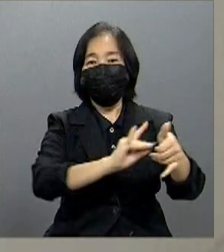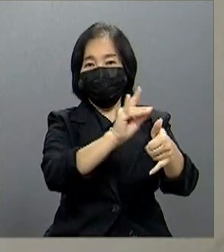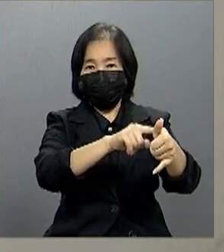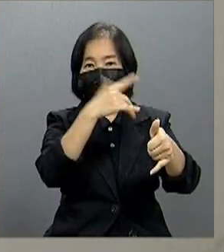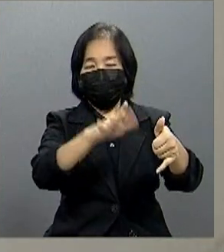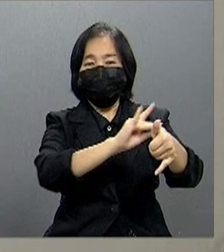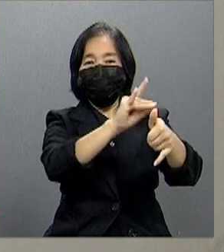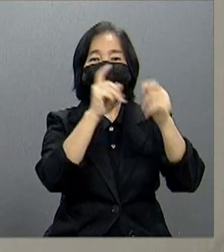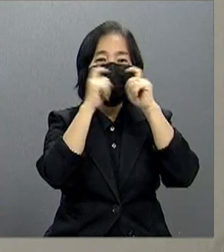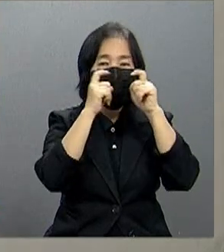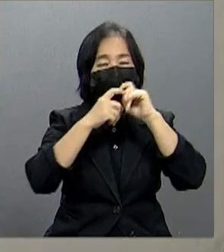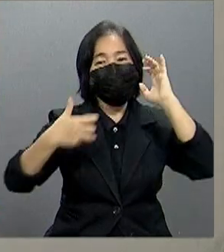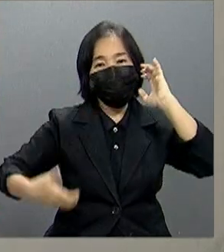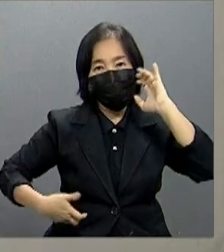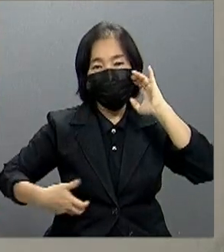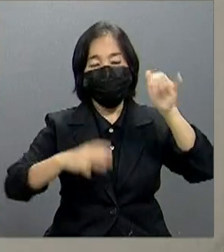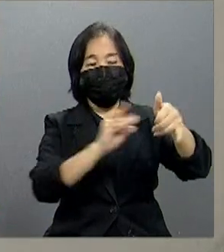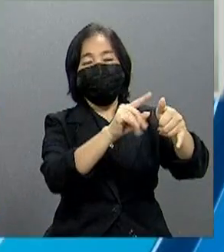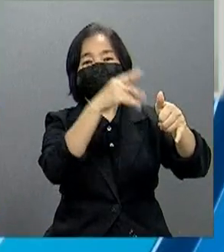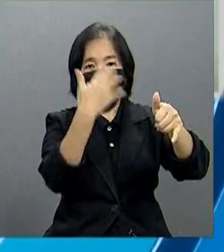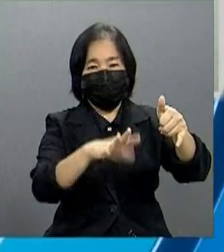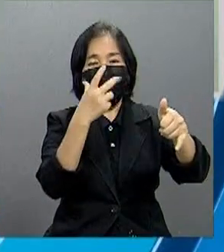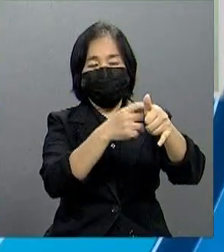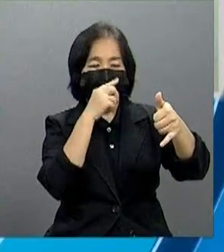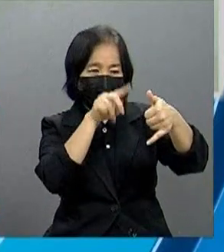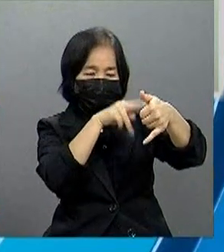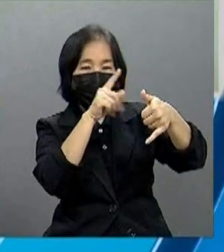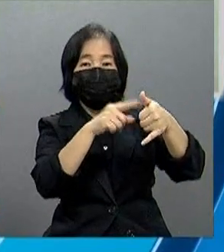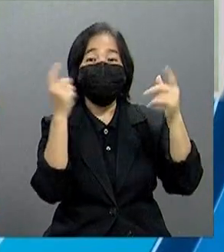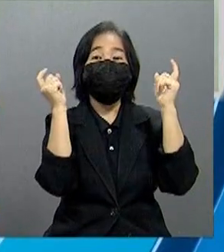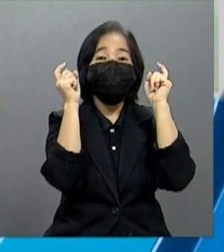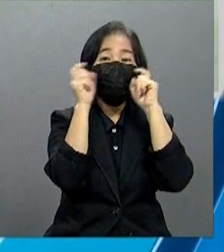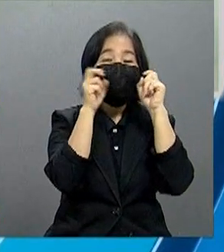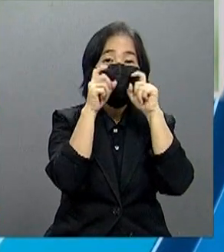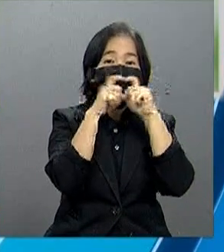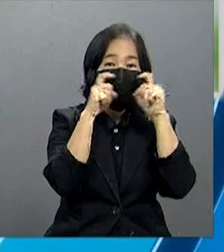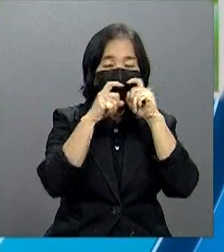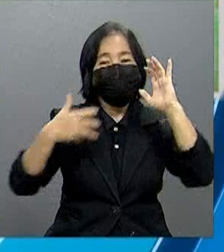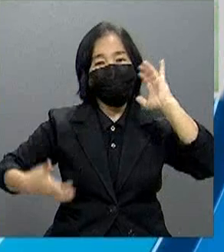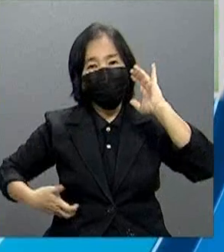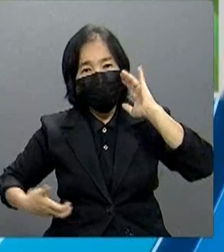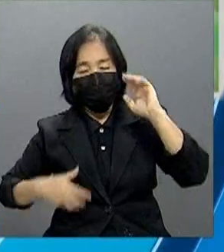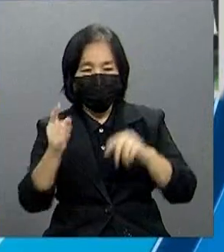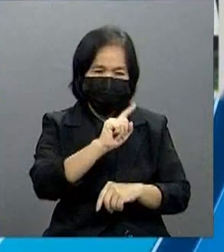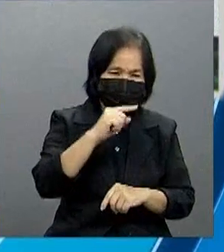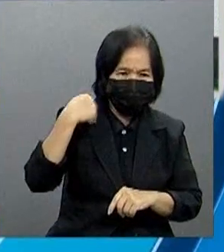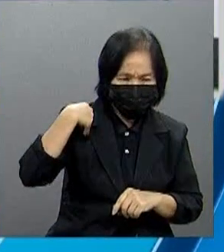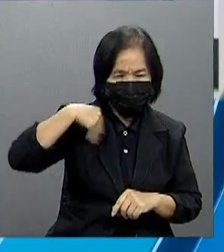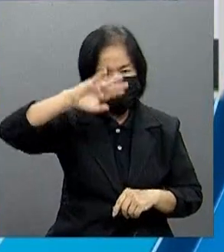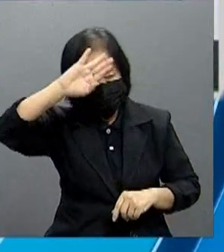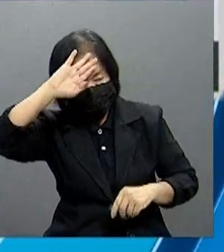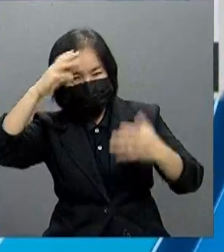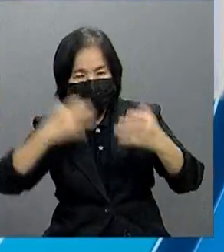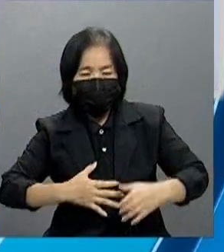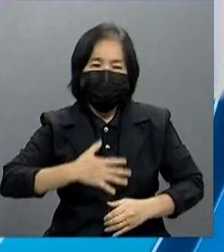สัตว์เนี่ยนะครับเราไม่พบว่ามีหนูหรือลิงตัวไหนเนี่ยที่เกิดอาการผลข้างเคียงที่รุนแรงถึงขั้นเสียชีวิตนะครับ